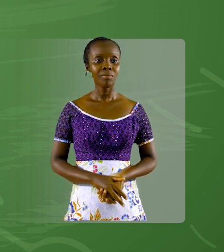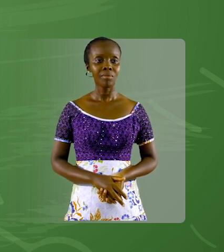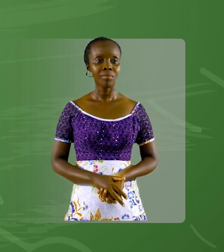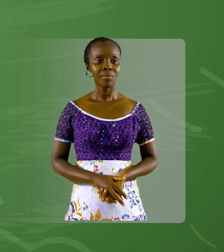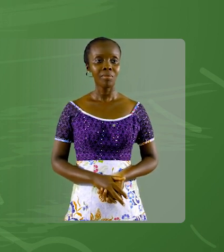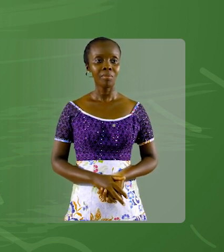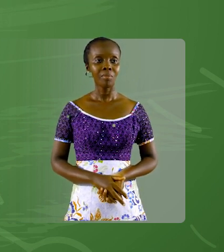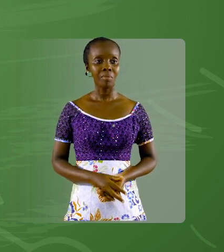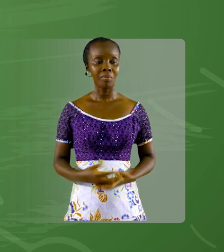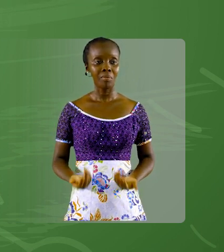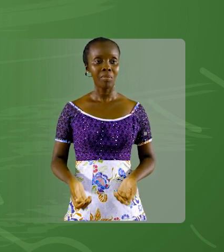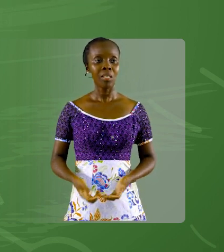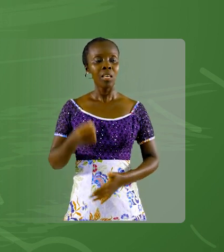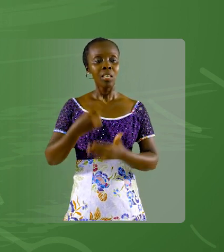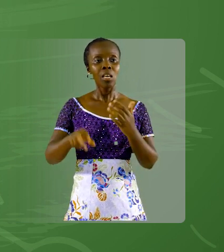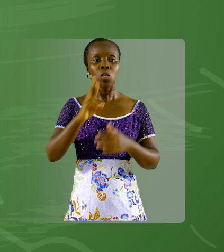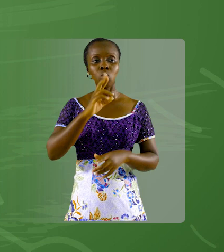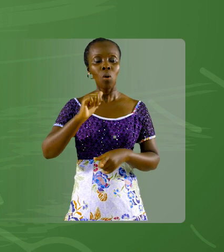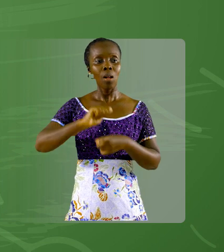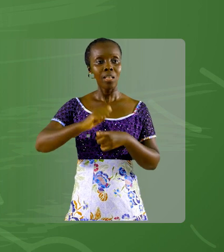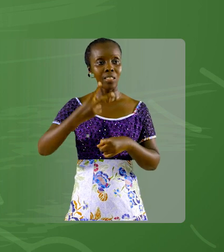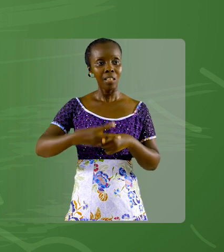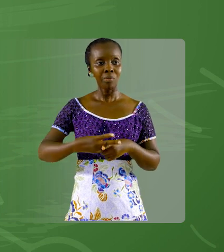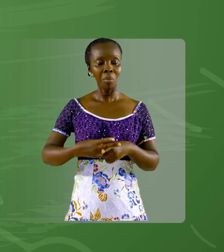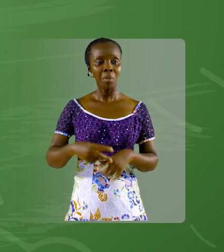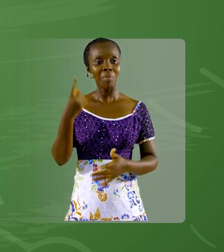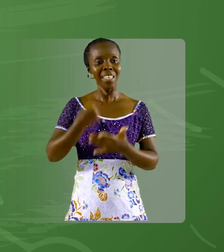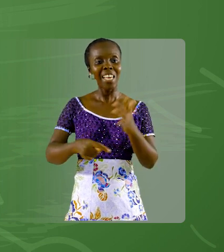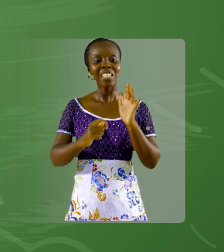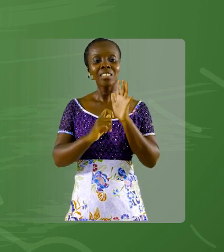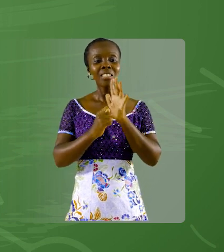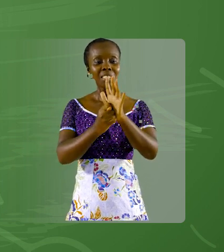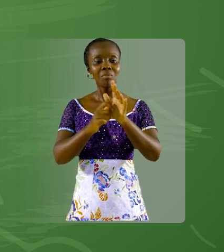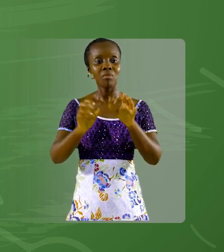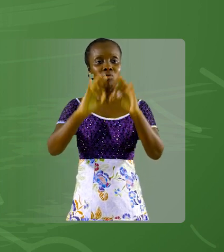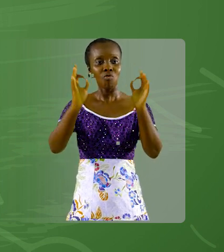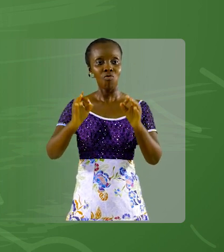Quels sont les adverbes et quelle forme d'adverbe avons-nous?